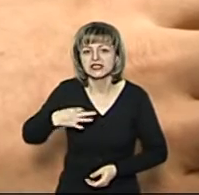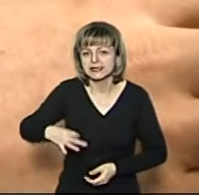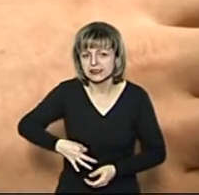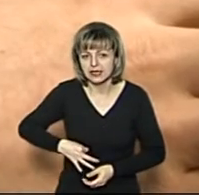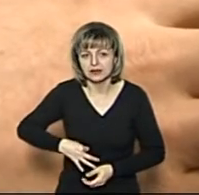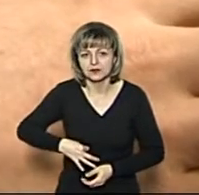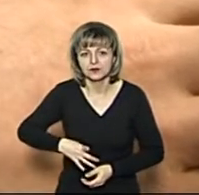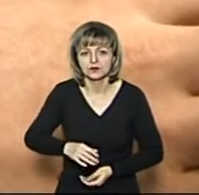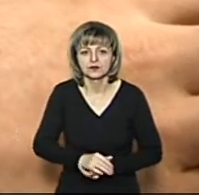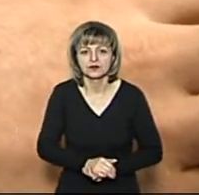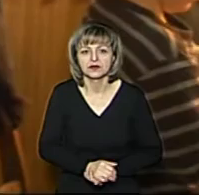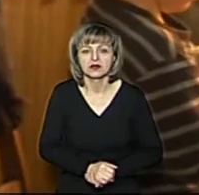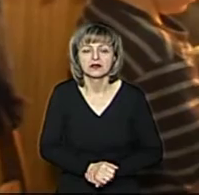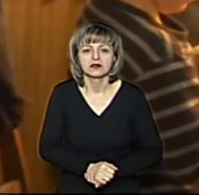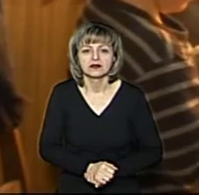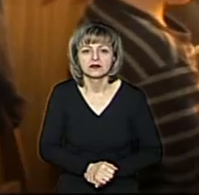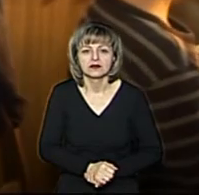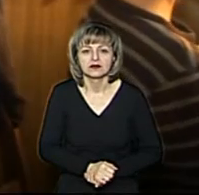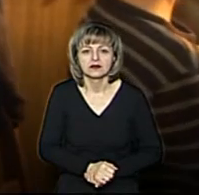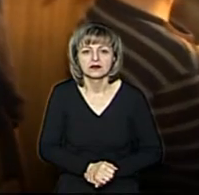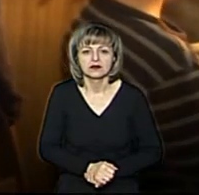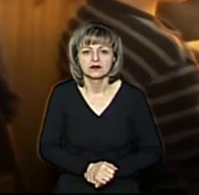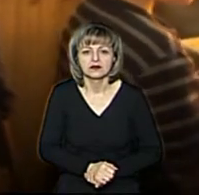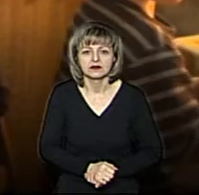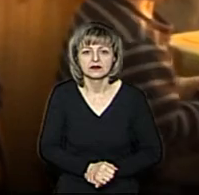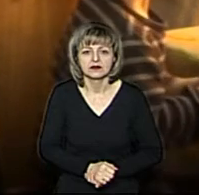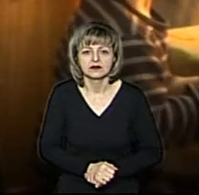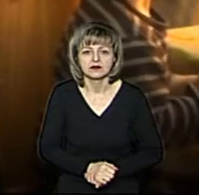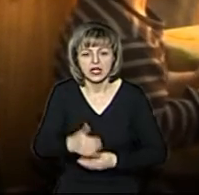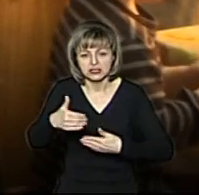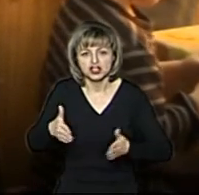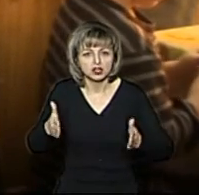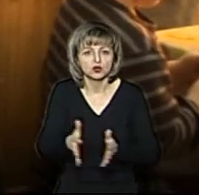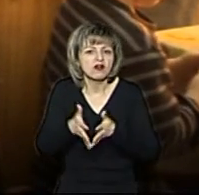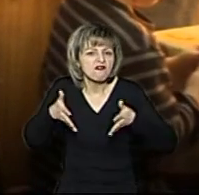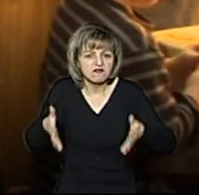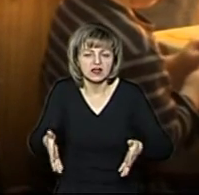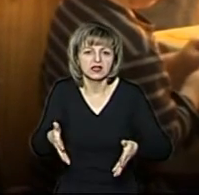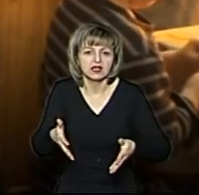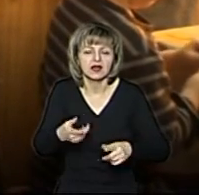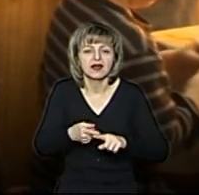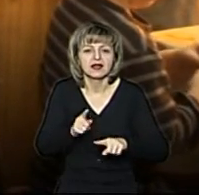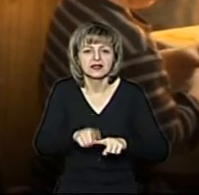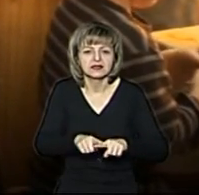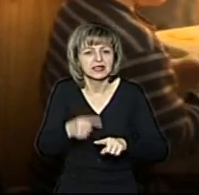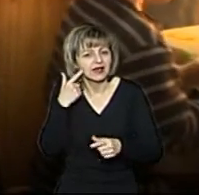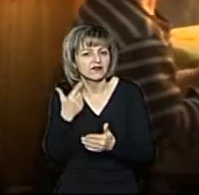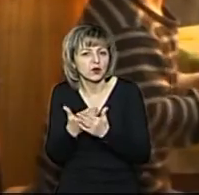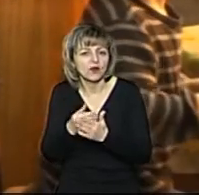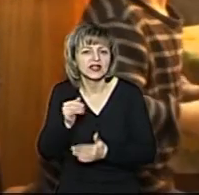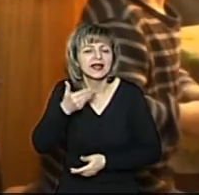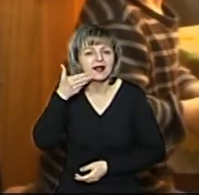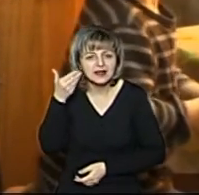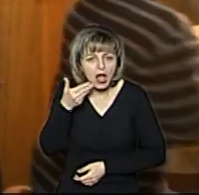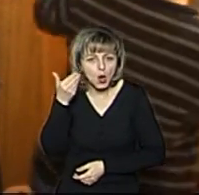Юрій. Вирізати хочеться. Геометрія шкатулка велика. Це воно, вроді би, то і